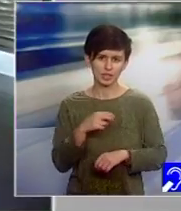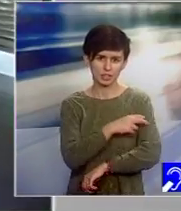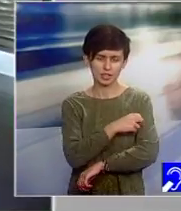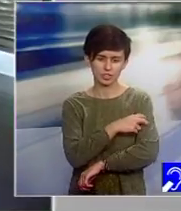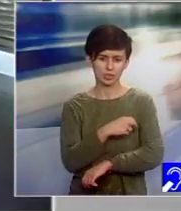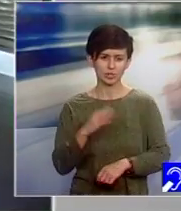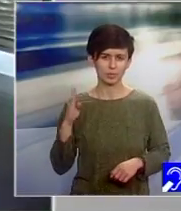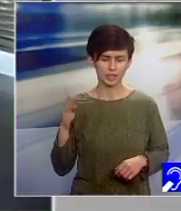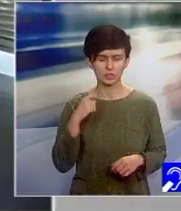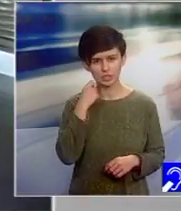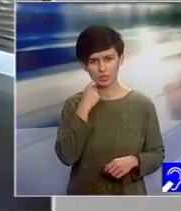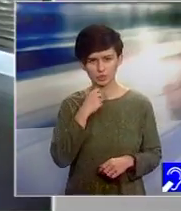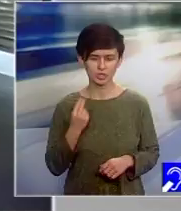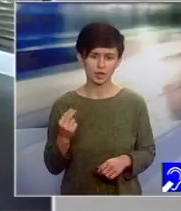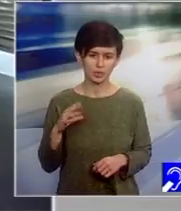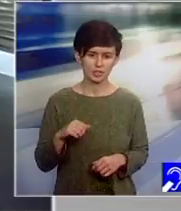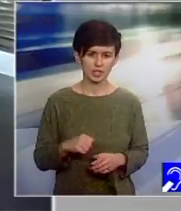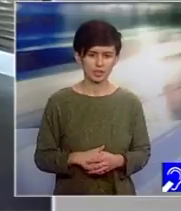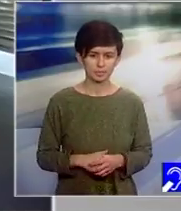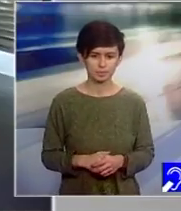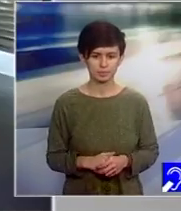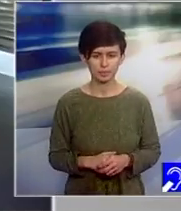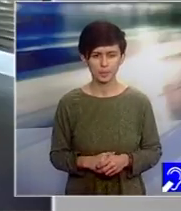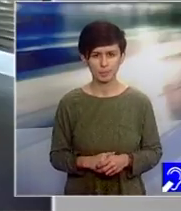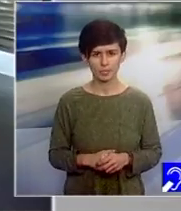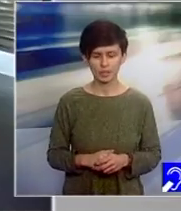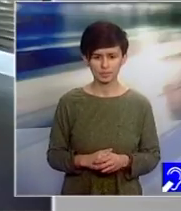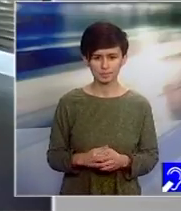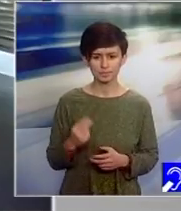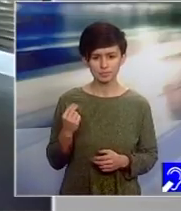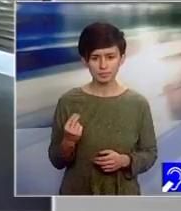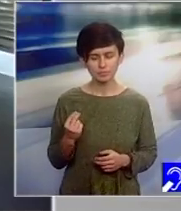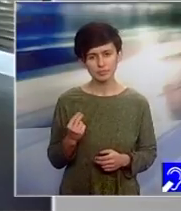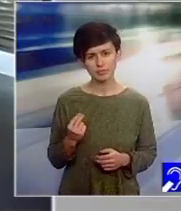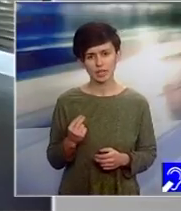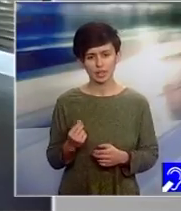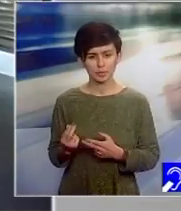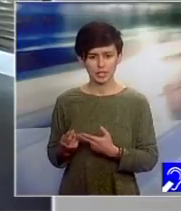Barițiu din Cluj-Napoca. Bună seara! Salut, Raluca! Bine te-am regăsit! Felicitări!